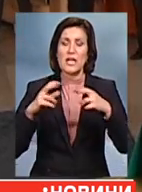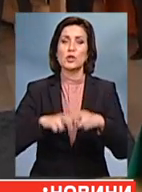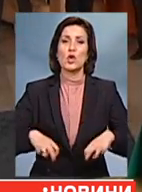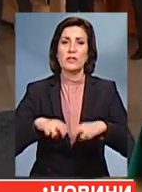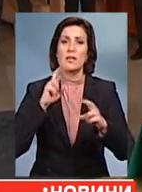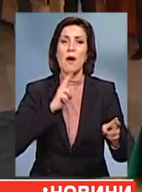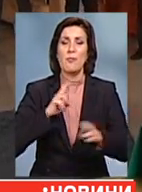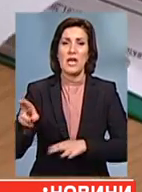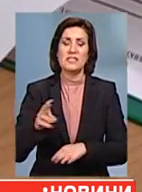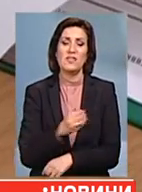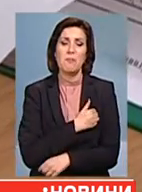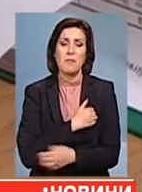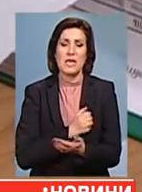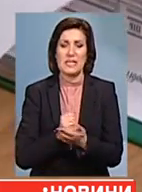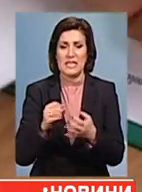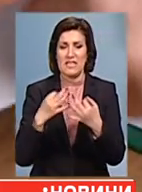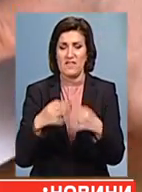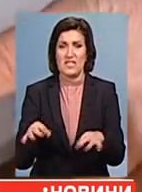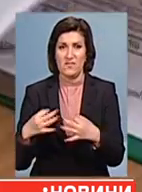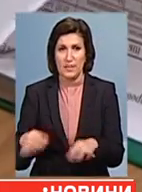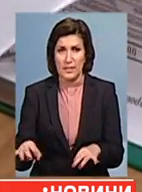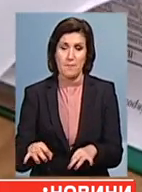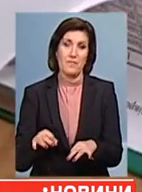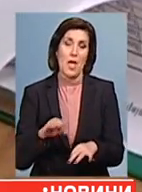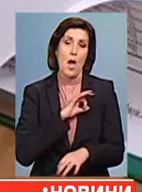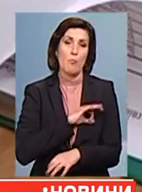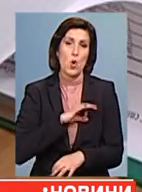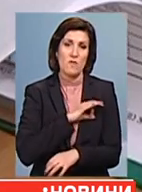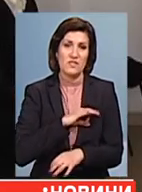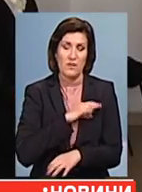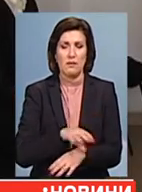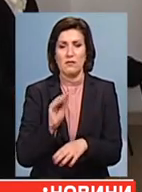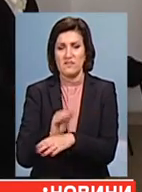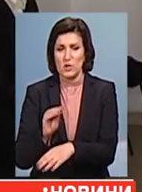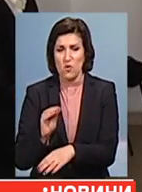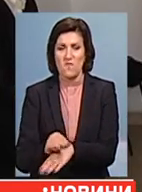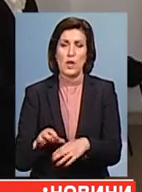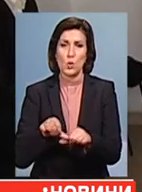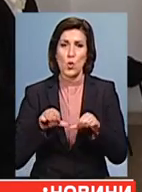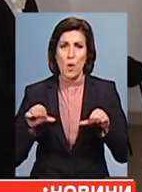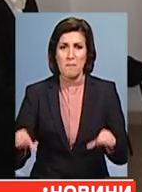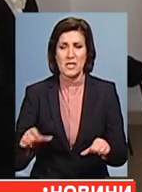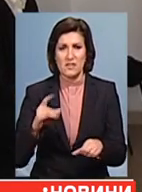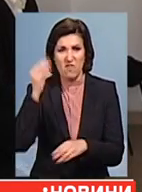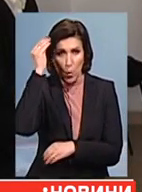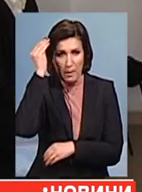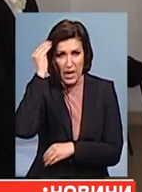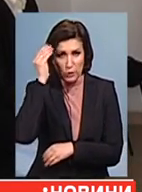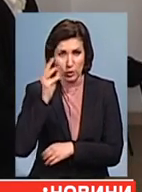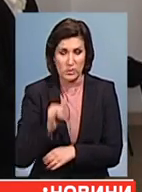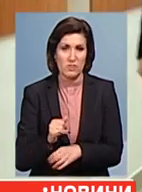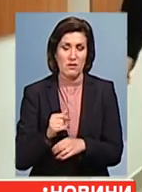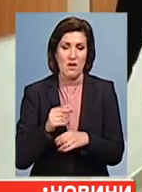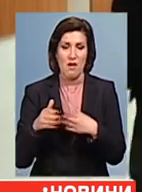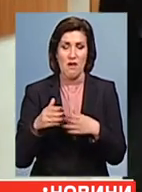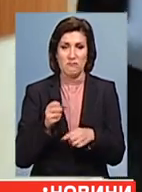розглядають апеляції від претендентів на звільнення. Профспілки місцевої Нацполіції звинувачують комісію в упередженості, мовляв, на